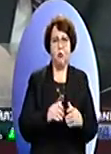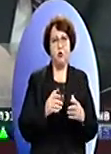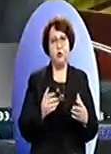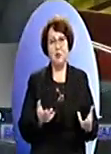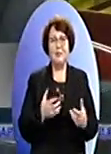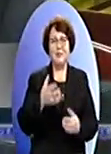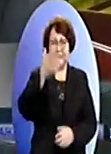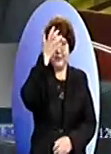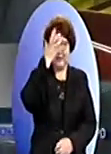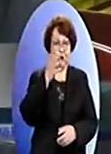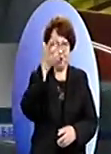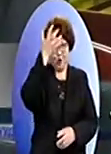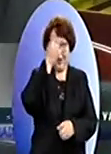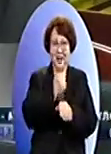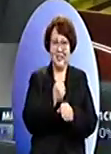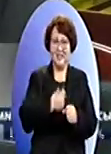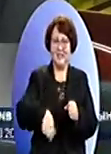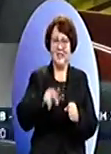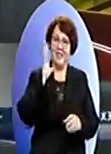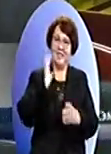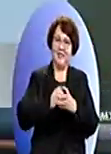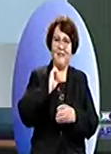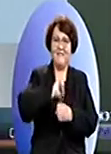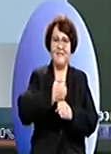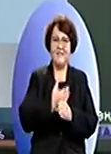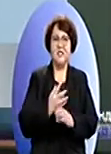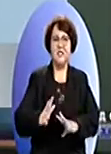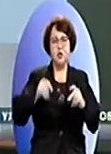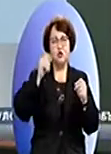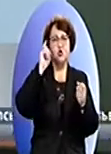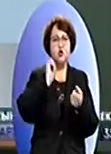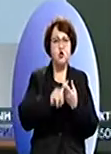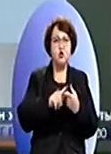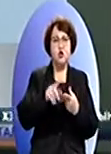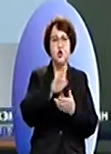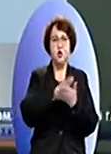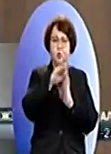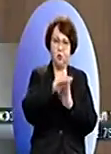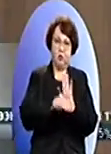сахилах хариуцлагыг сайжруулах талаар шин журам гаргаж ажиллаж байгааг тэр хэлсэн юм аа.